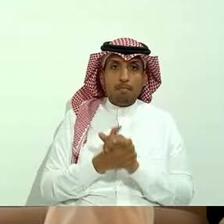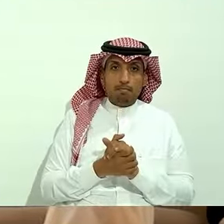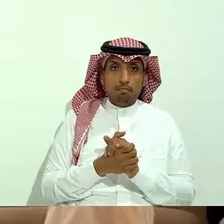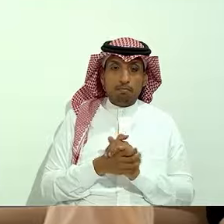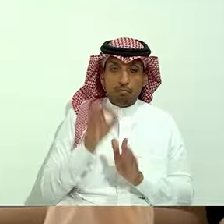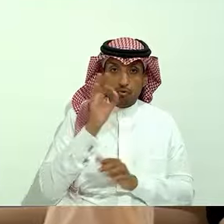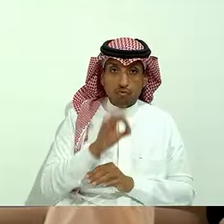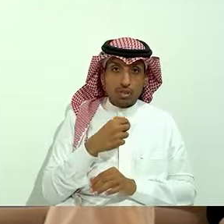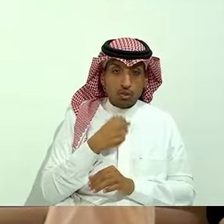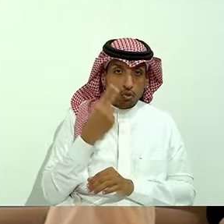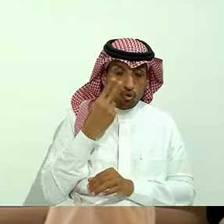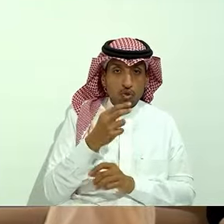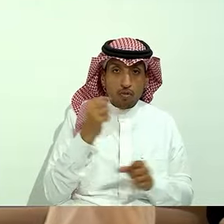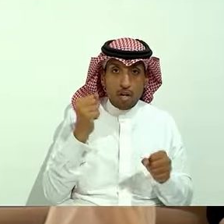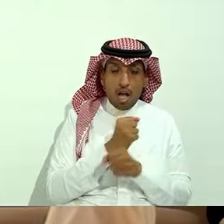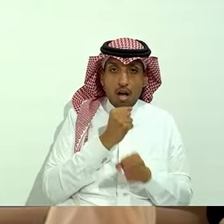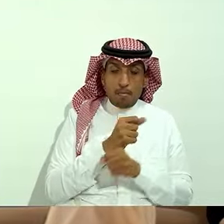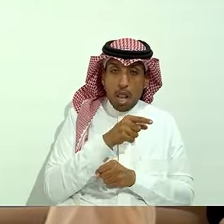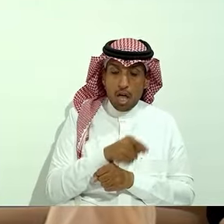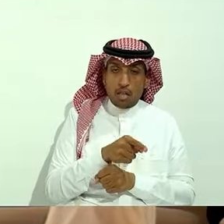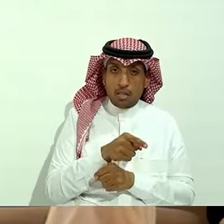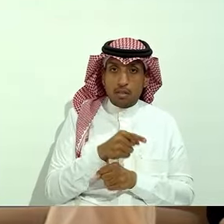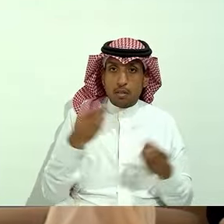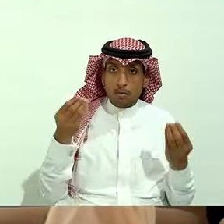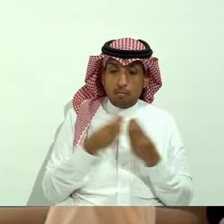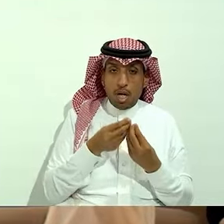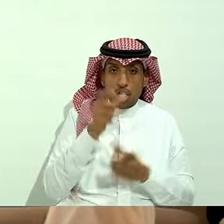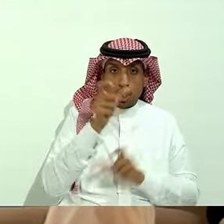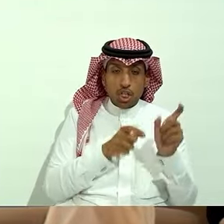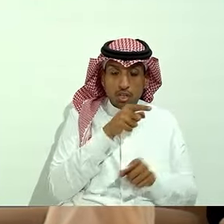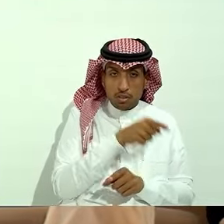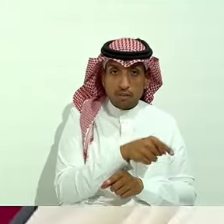بالنسبة لي هالقعدات اللي زي كذا والقعدات مع ناس